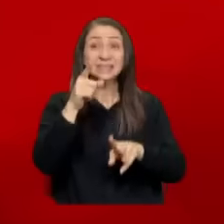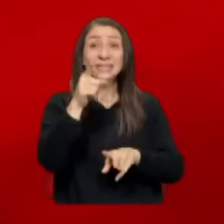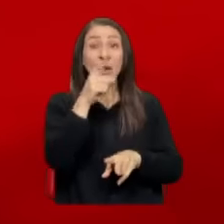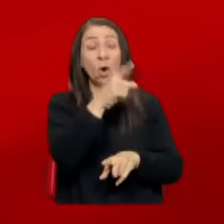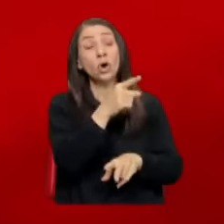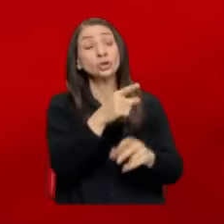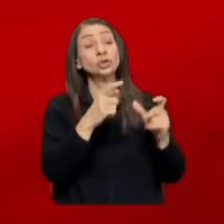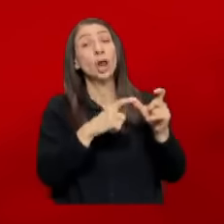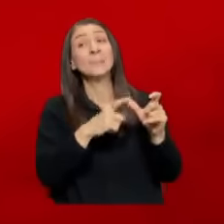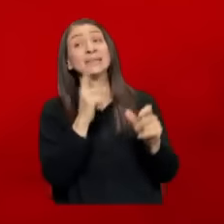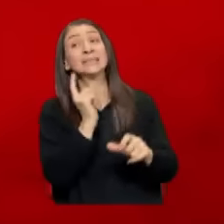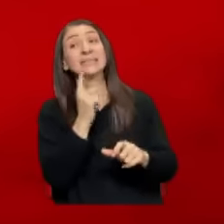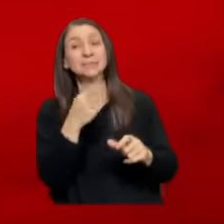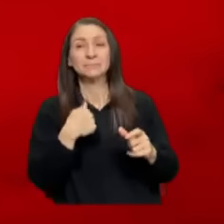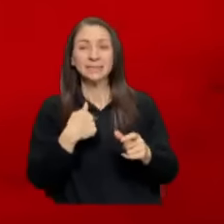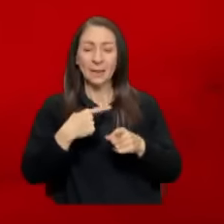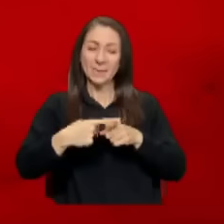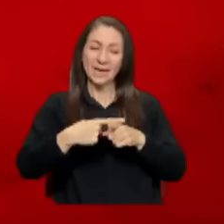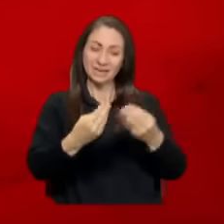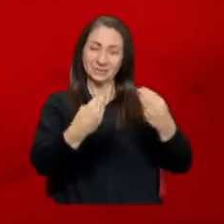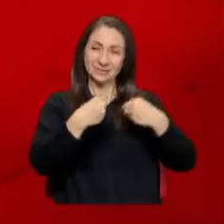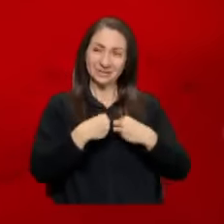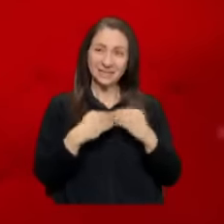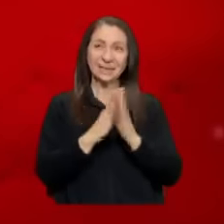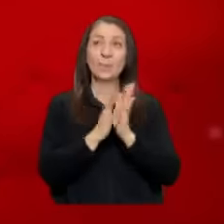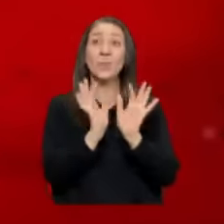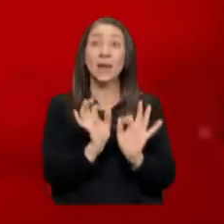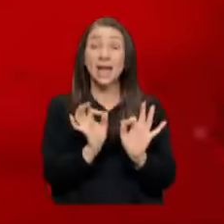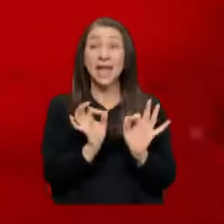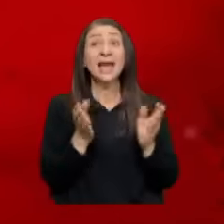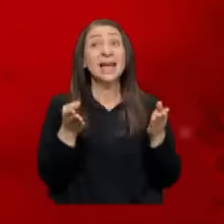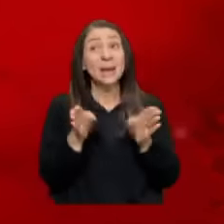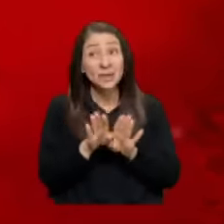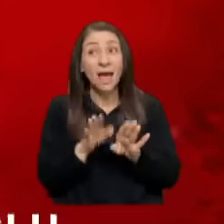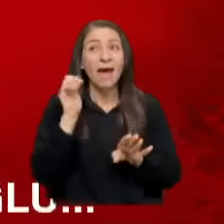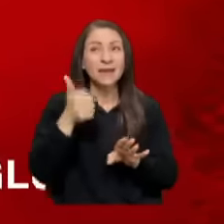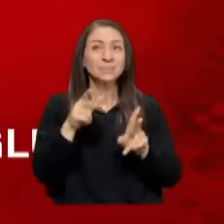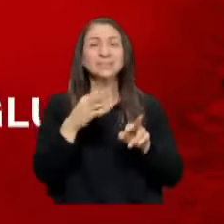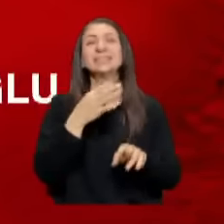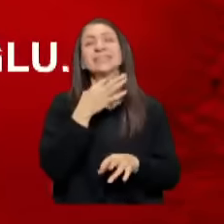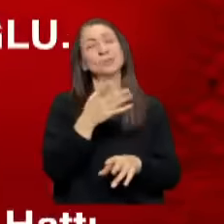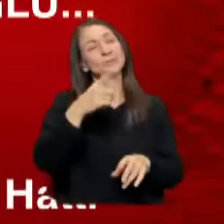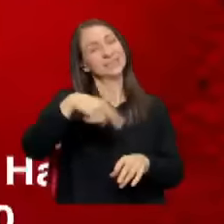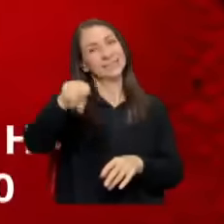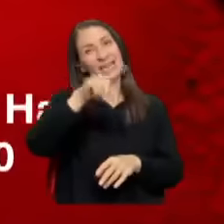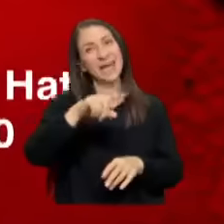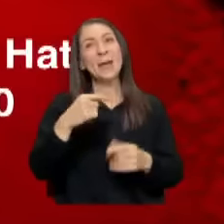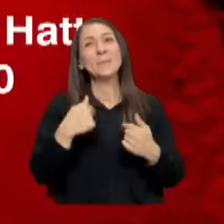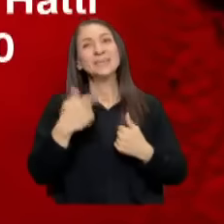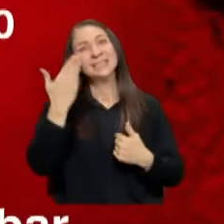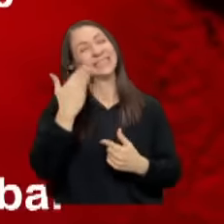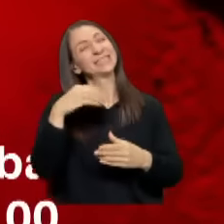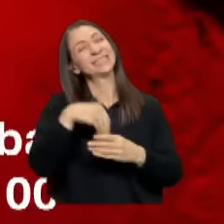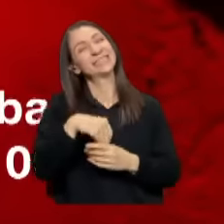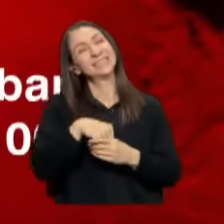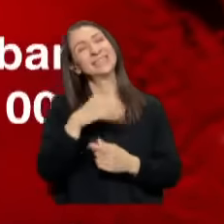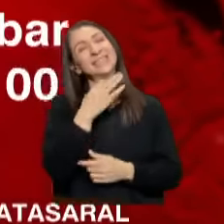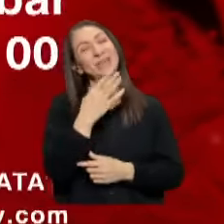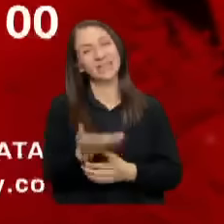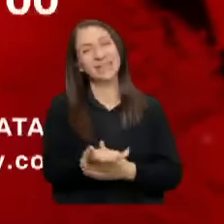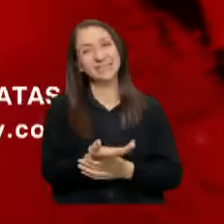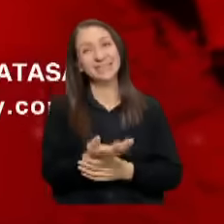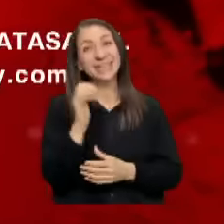O Süleyman'sın bizimle paylaştığı kitabı böyle. Kapatırken her zamanki gibi teşekkürümüz sizlere. Bizi izlediğiniz için